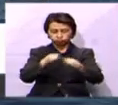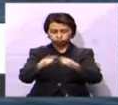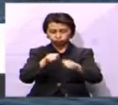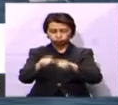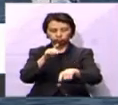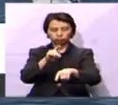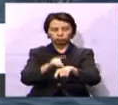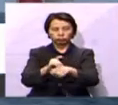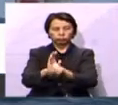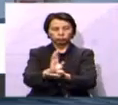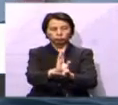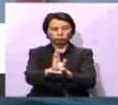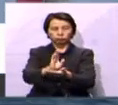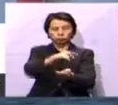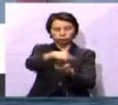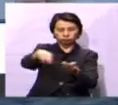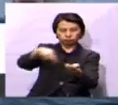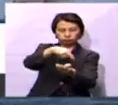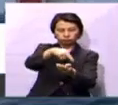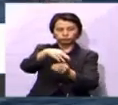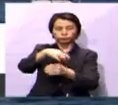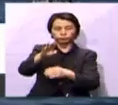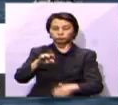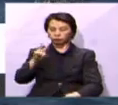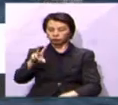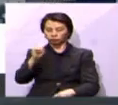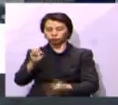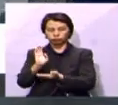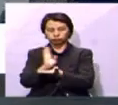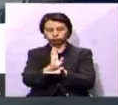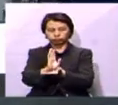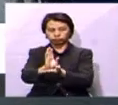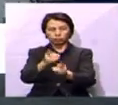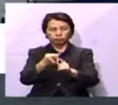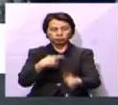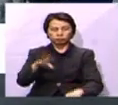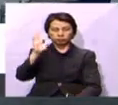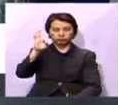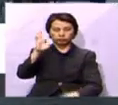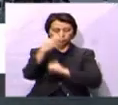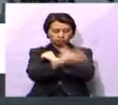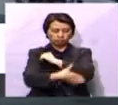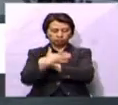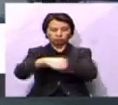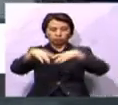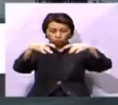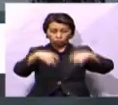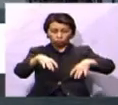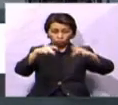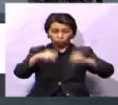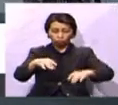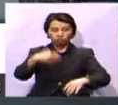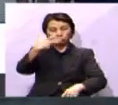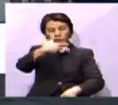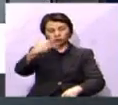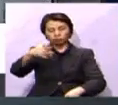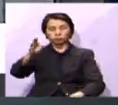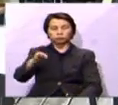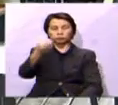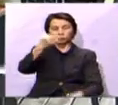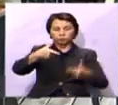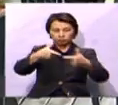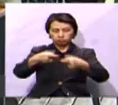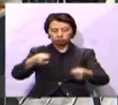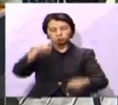sirkuit kapal layar serantau. Lebih 20 kapal layar dari 9 buah negara seperti Australia, Denmark, Perancis,